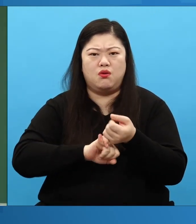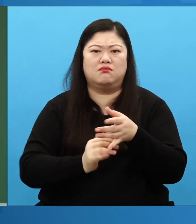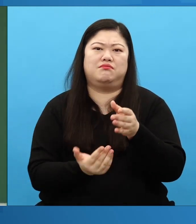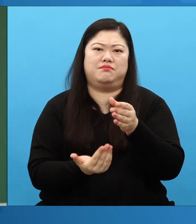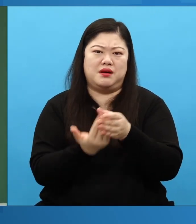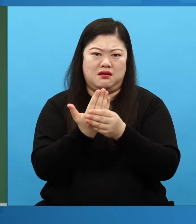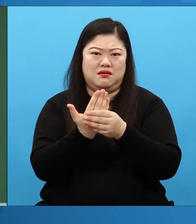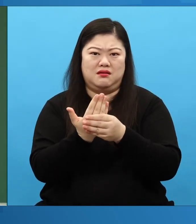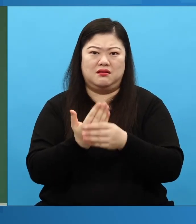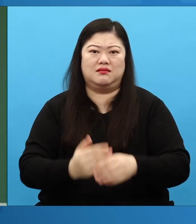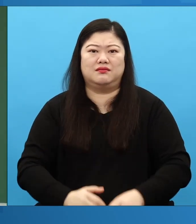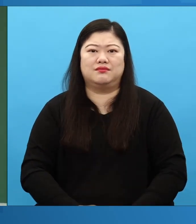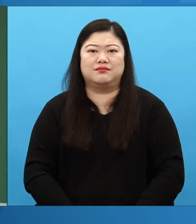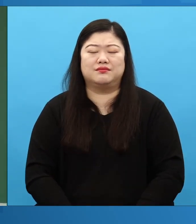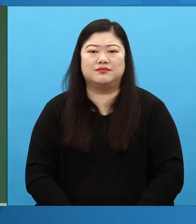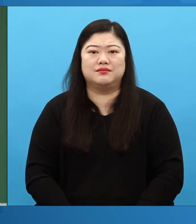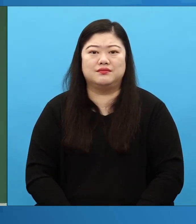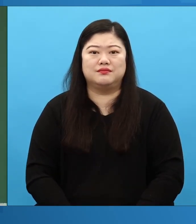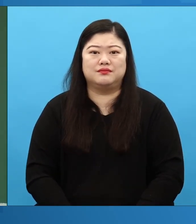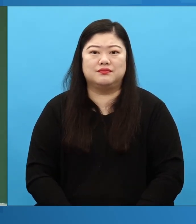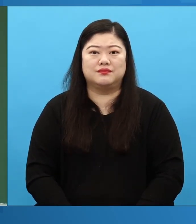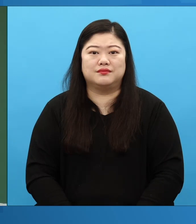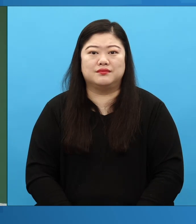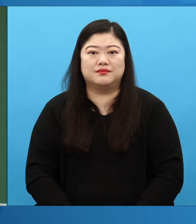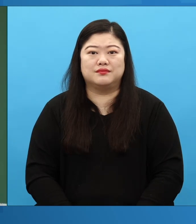hardships, but hardships come. 이거를